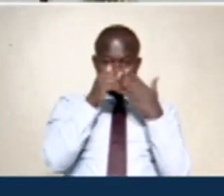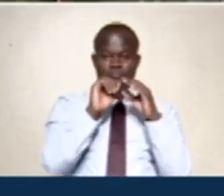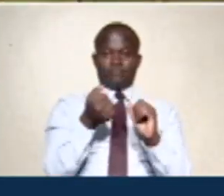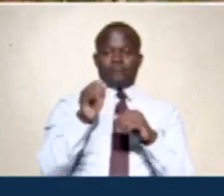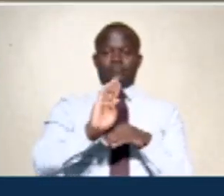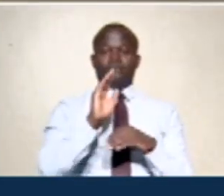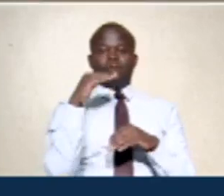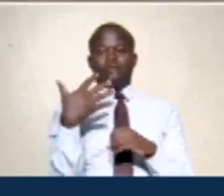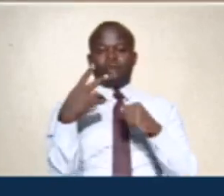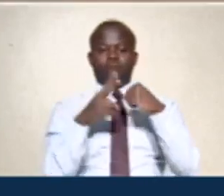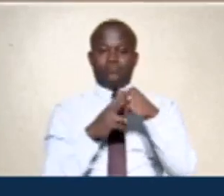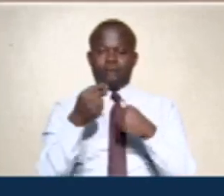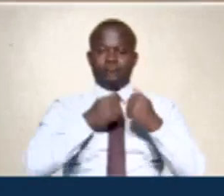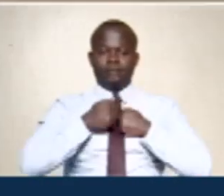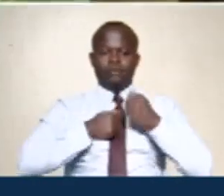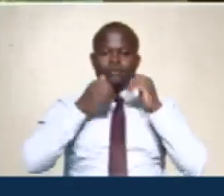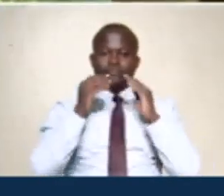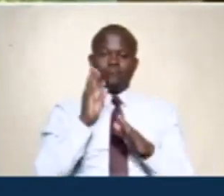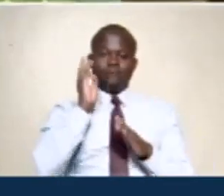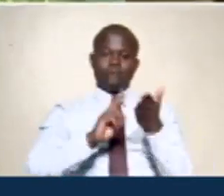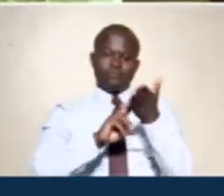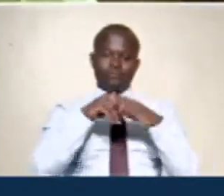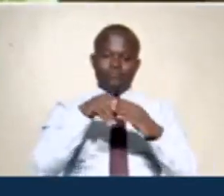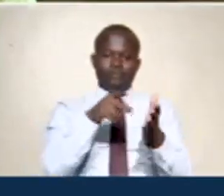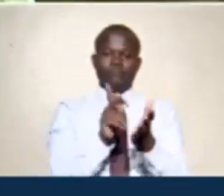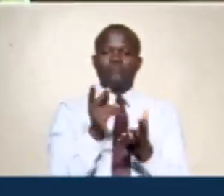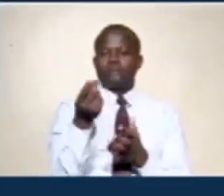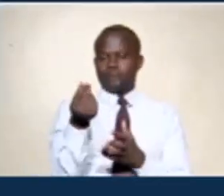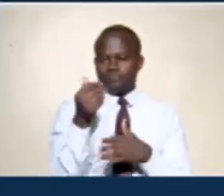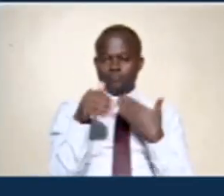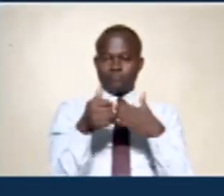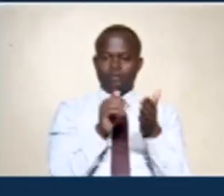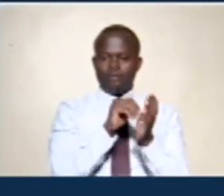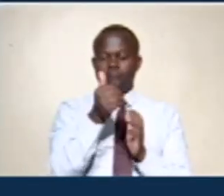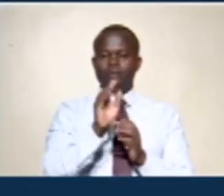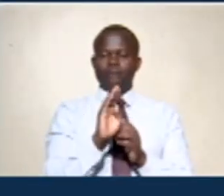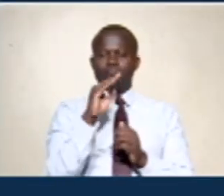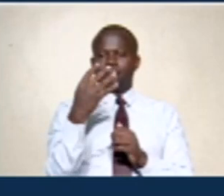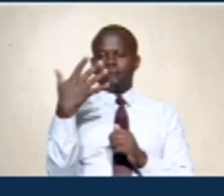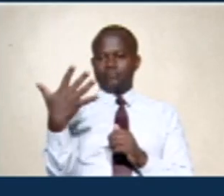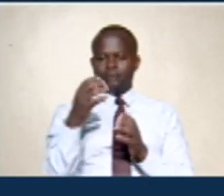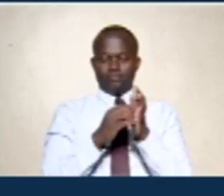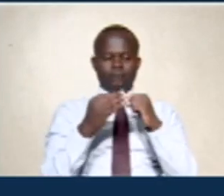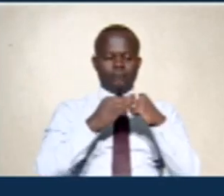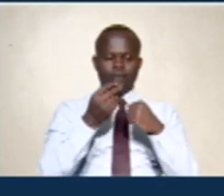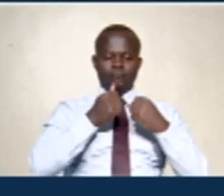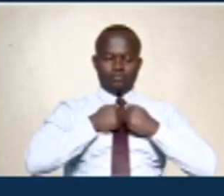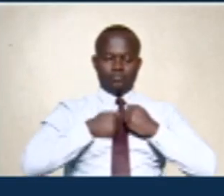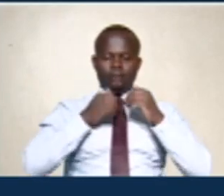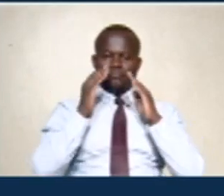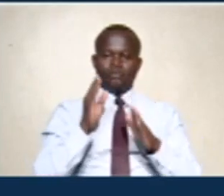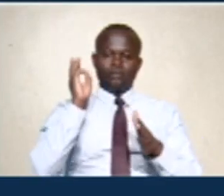miliyari 57 z'amafaranga y'u Rwanda azakoreshwa mu kwishyura ibirarane ndetse na miliyari 45.8% z'amafaranga y'u